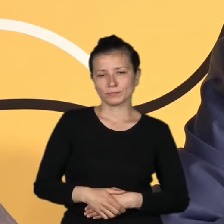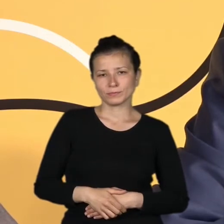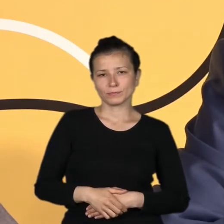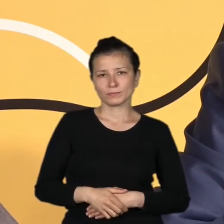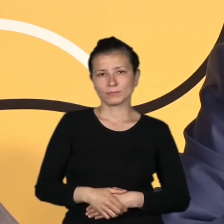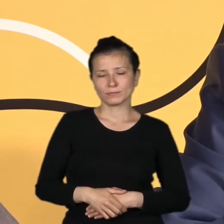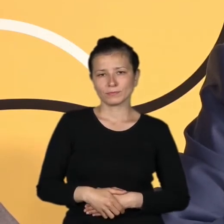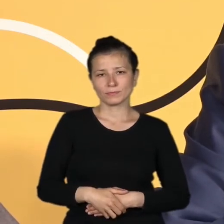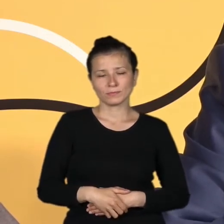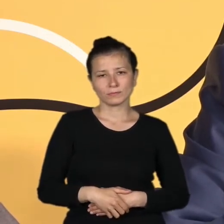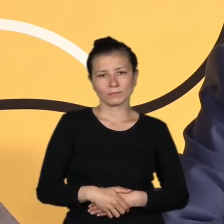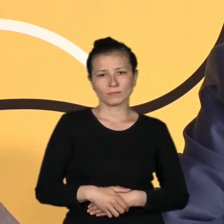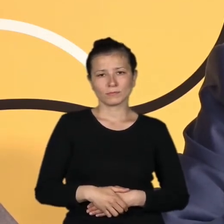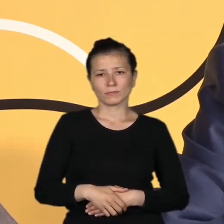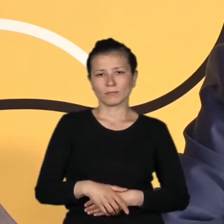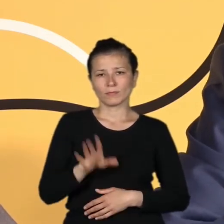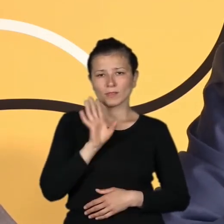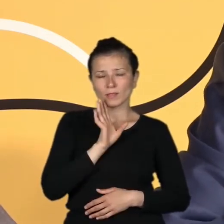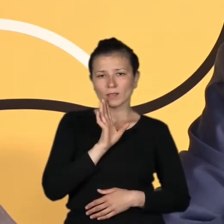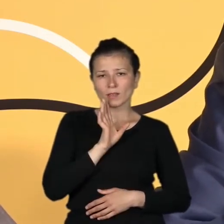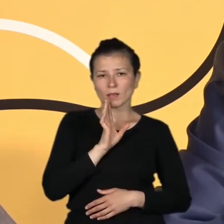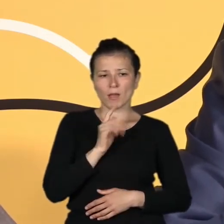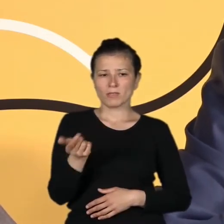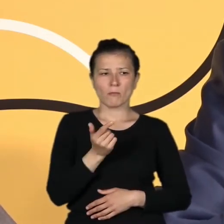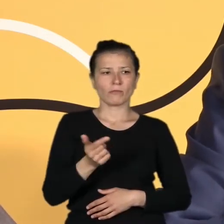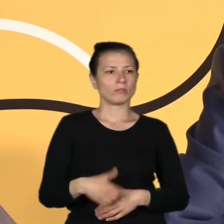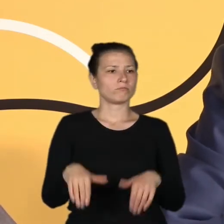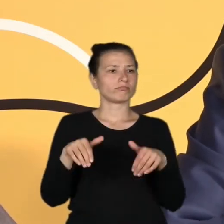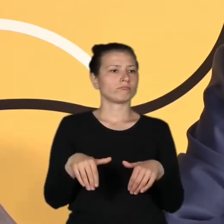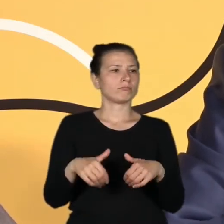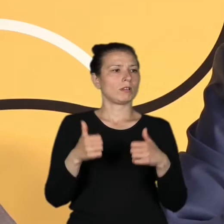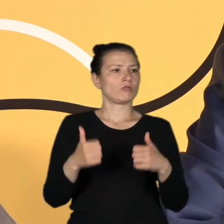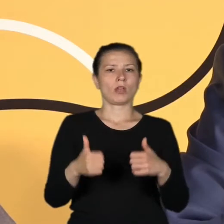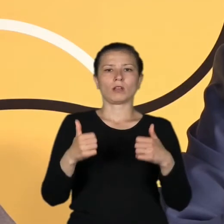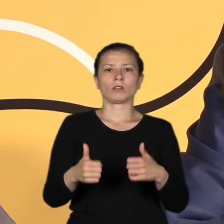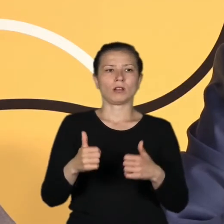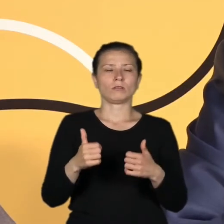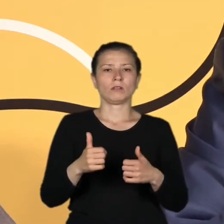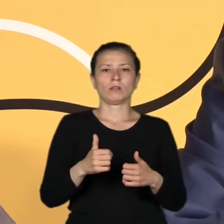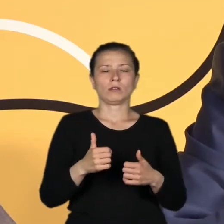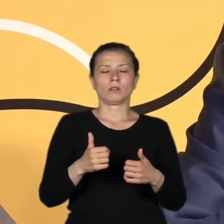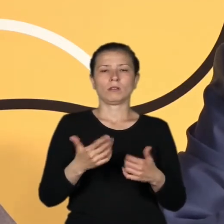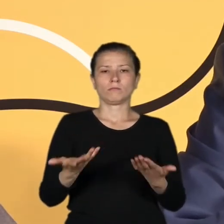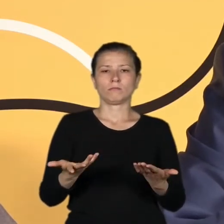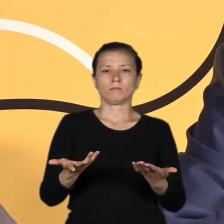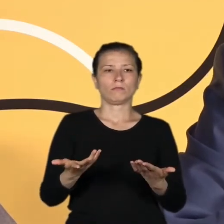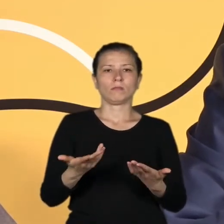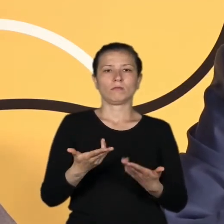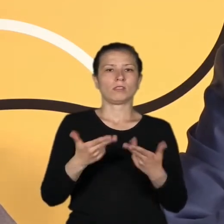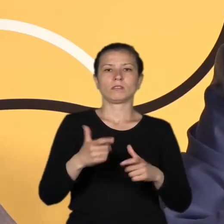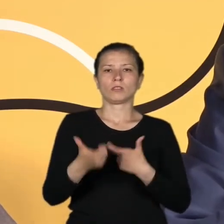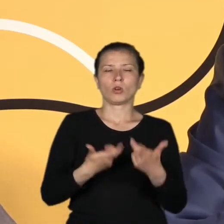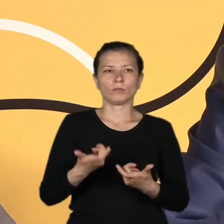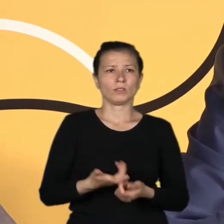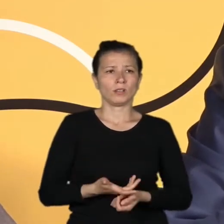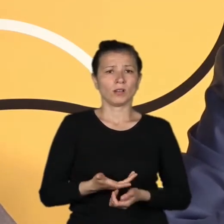chyba nagannym jest stanie na brzegu morza i czekanie, aż zaleje nas fala tsunami, bo przecież można,